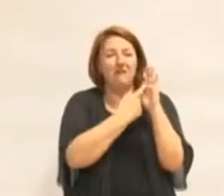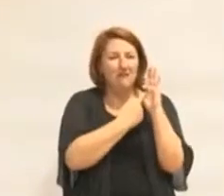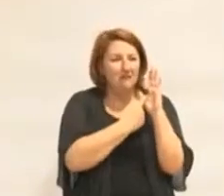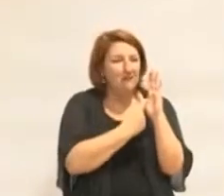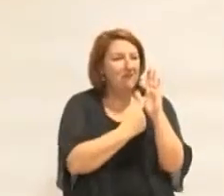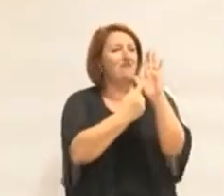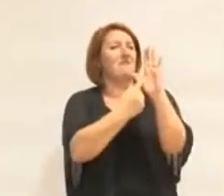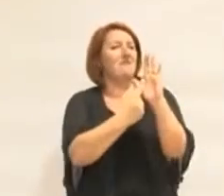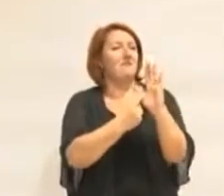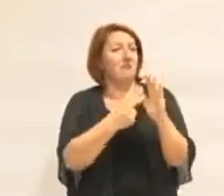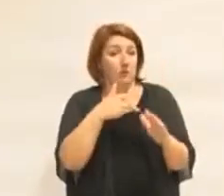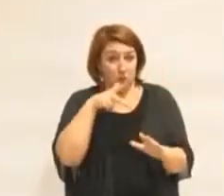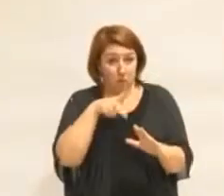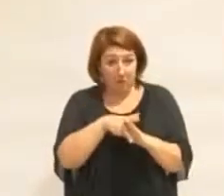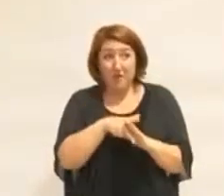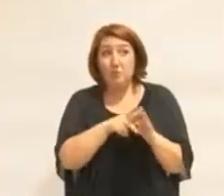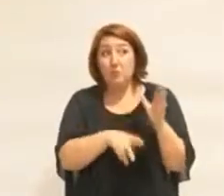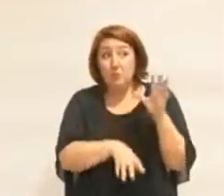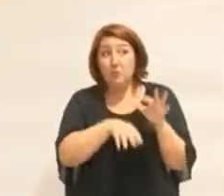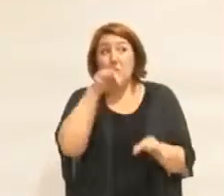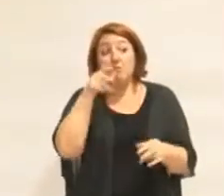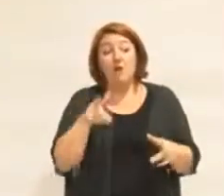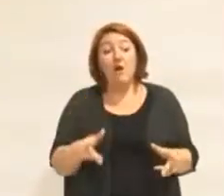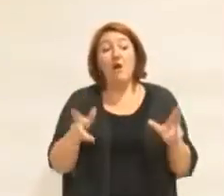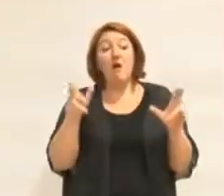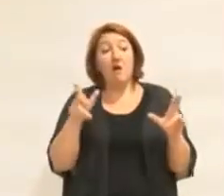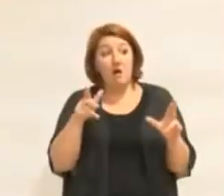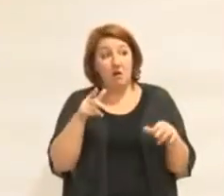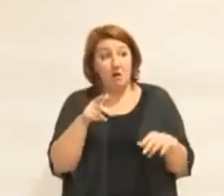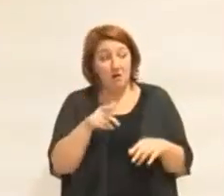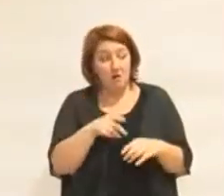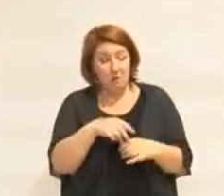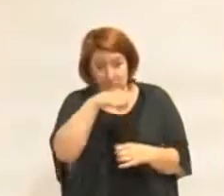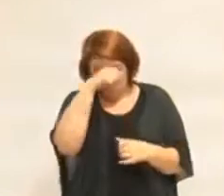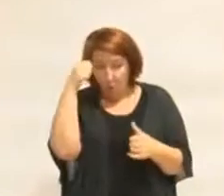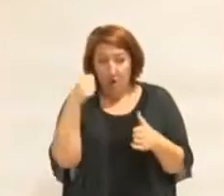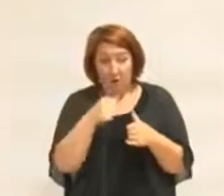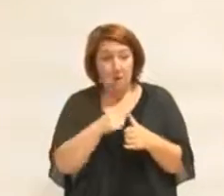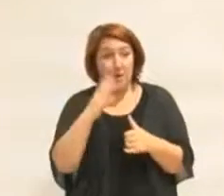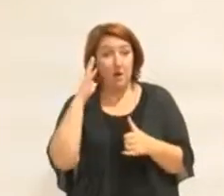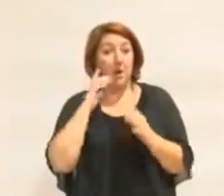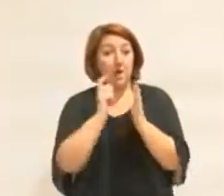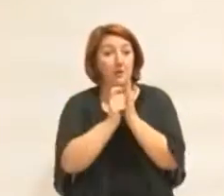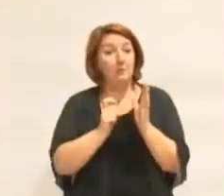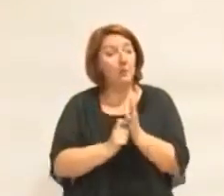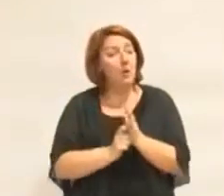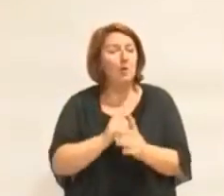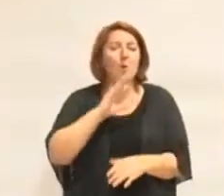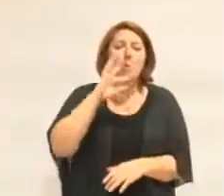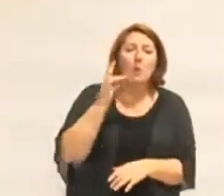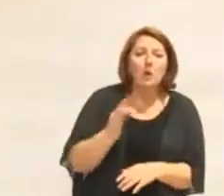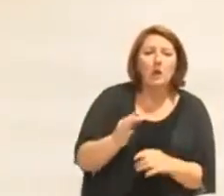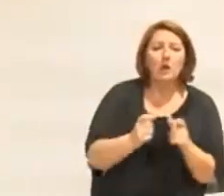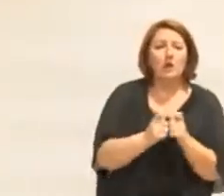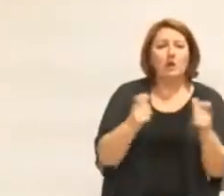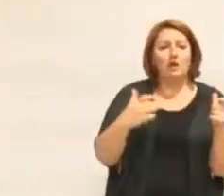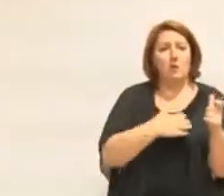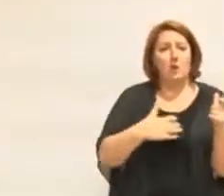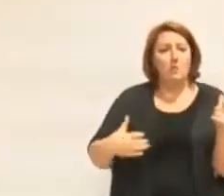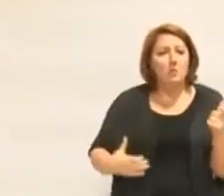de votre début de mandat, où vous nous disiez qu'on ne vous laissait pas finalement gérer la commune comme vous le souhaitiez,